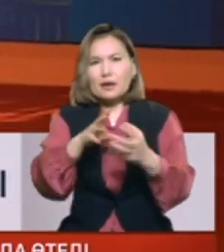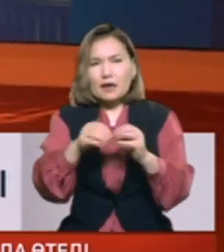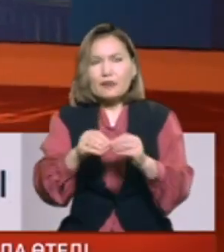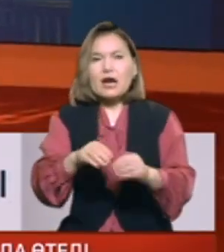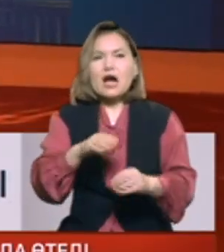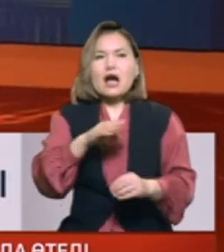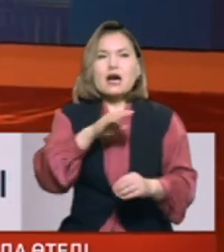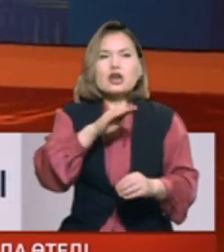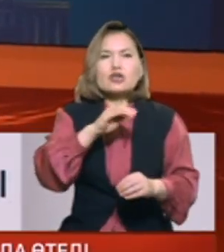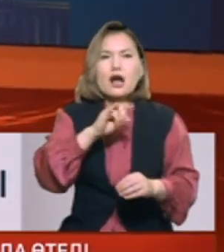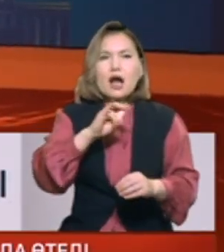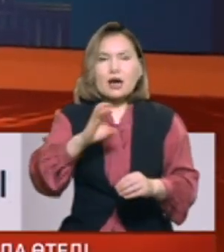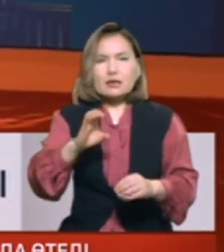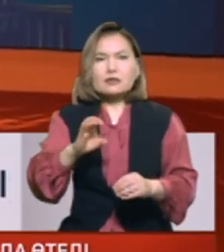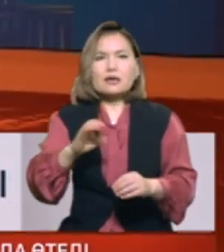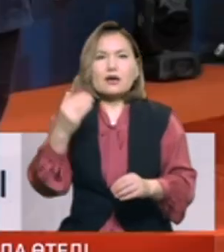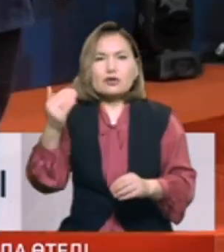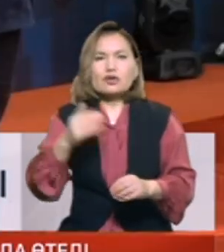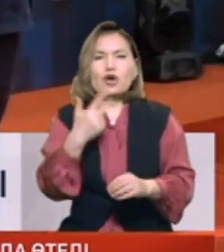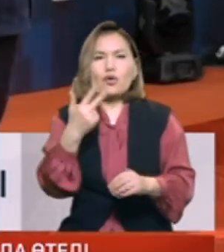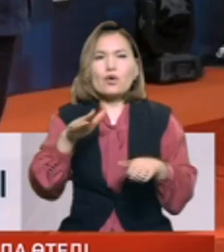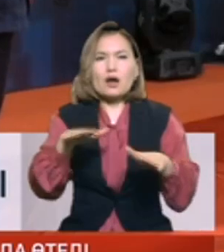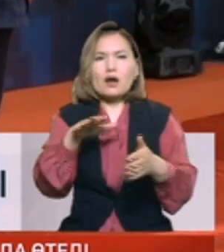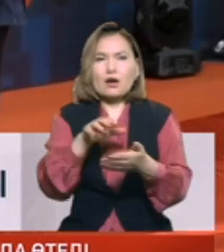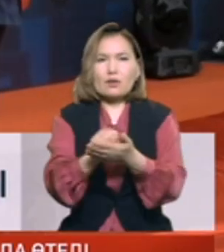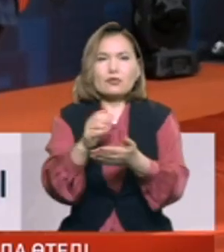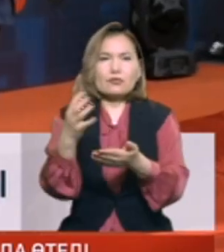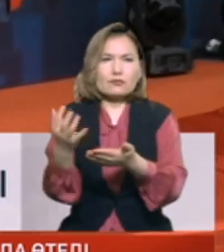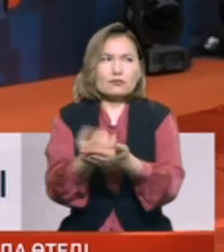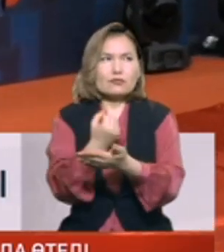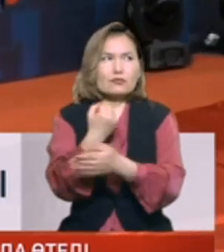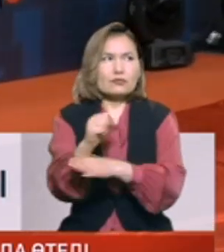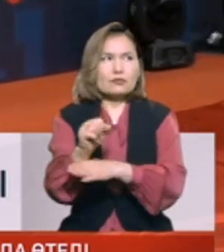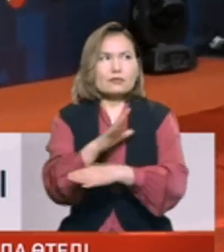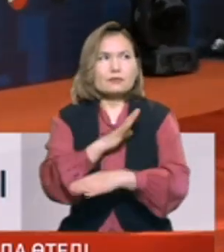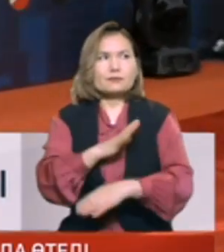дәрежесінде Жаңарыс Рахметқали да үшінші орын алған болатын.